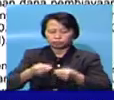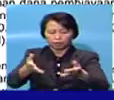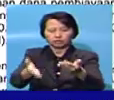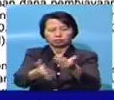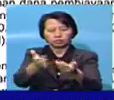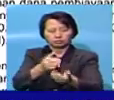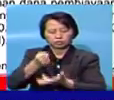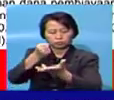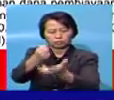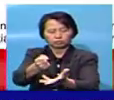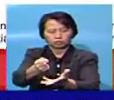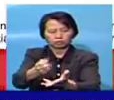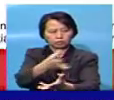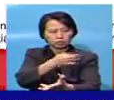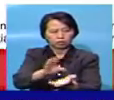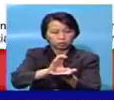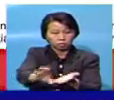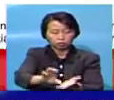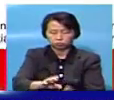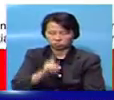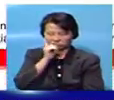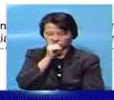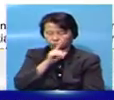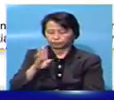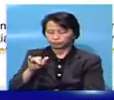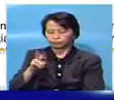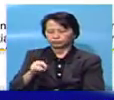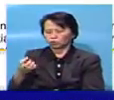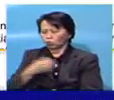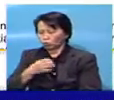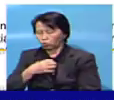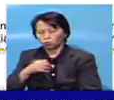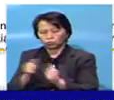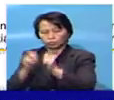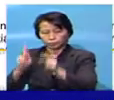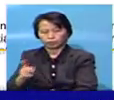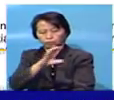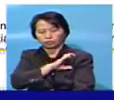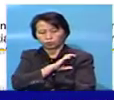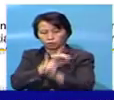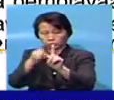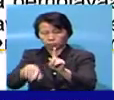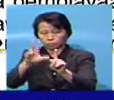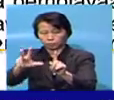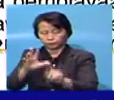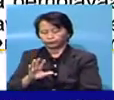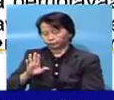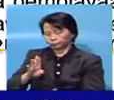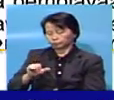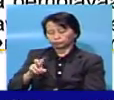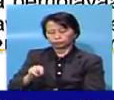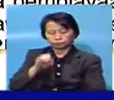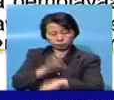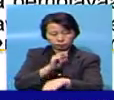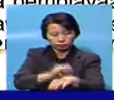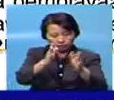kemudahan dana infak dan solid cash. Berikutan itu, BSN membuat aduan kepada pihak berkuasa pada 1 Mac lalu. BSN turut